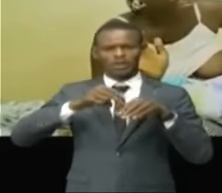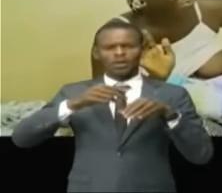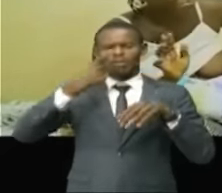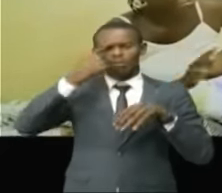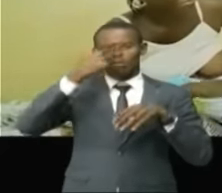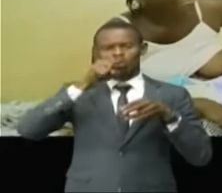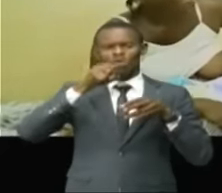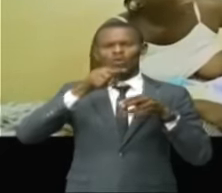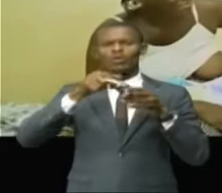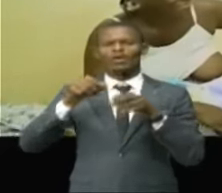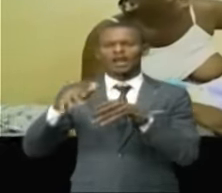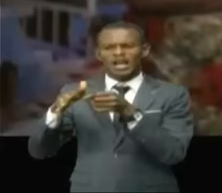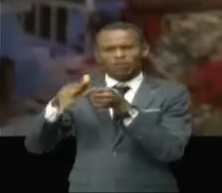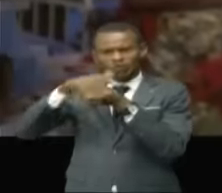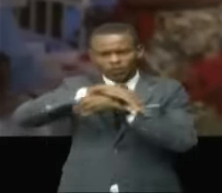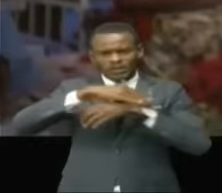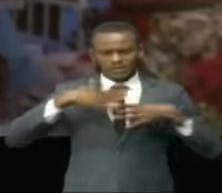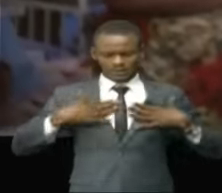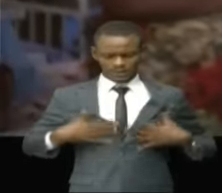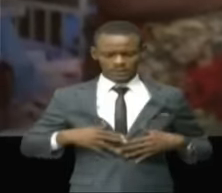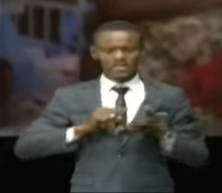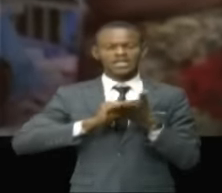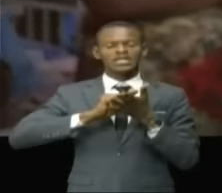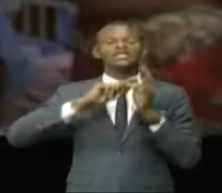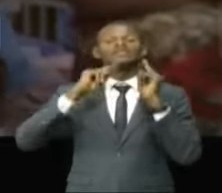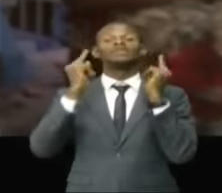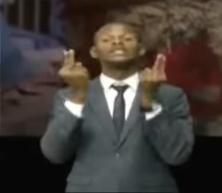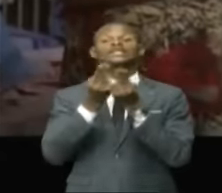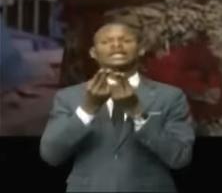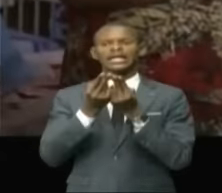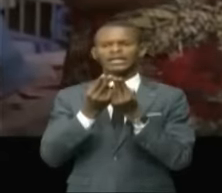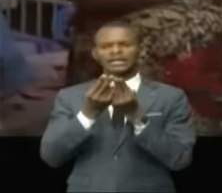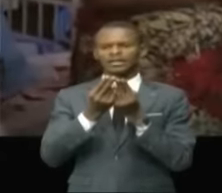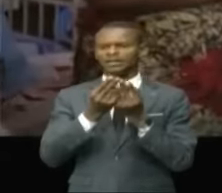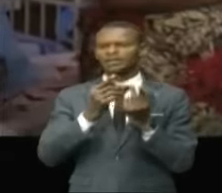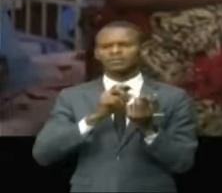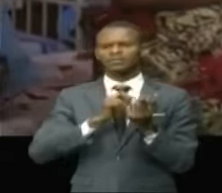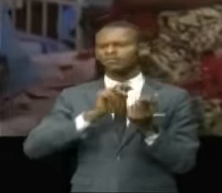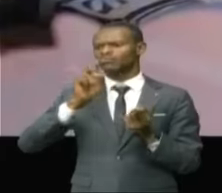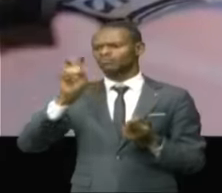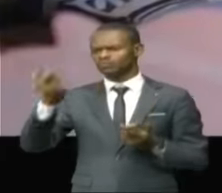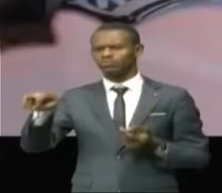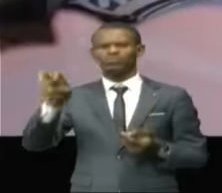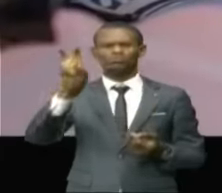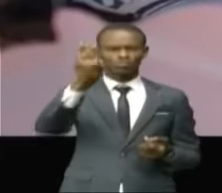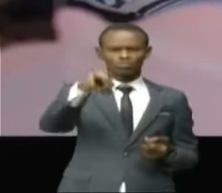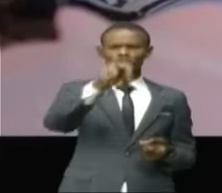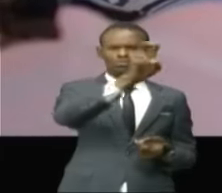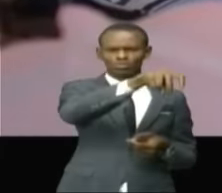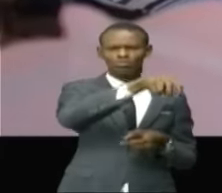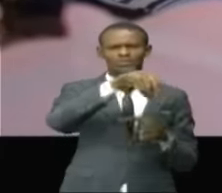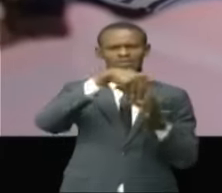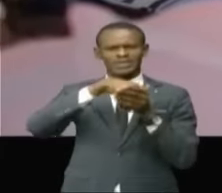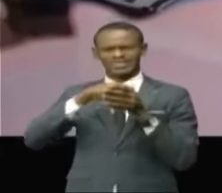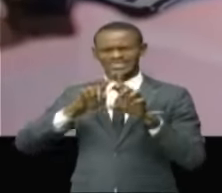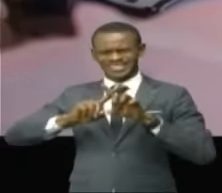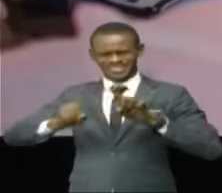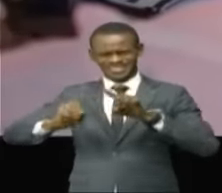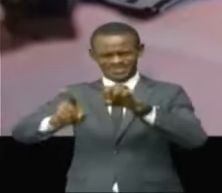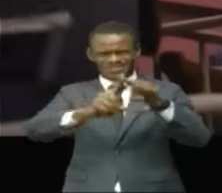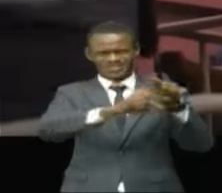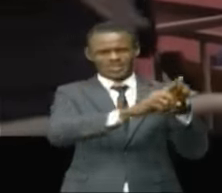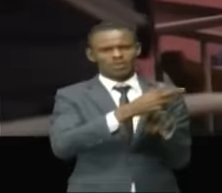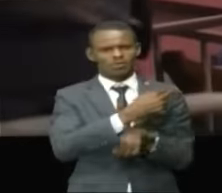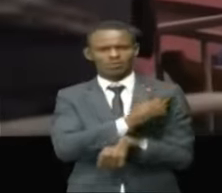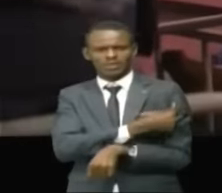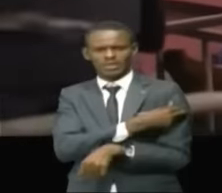Polydor Mbongani Kabila, lors de sa tournée d'inspection dans différents centres de santé sélectionnés pour l'exécution de la gratuité